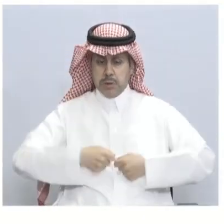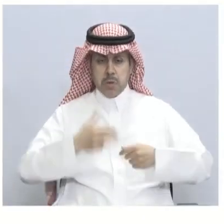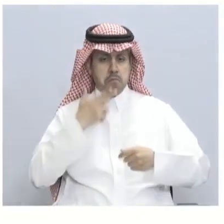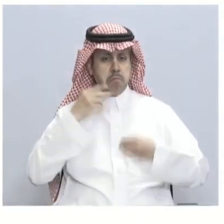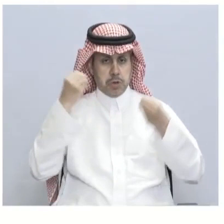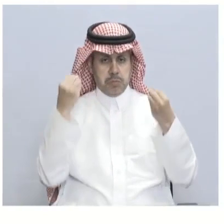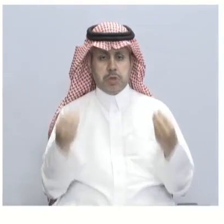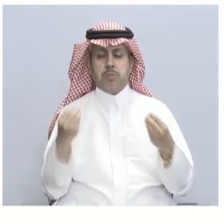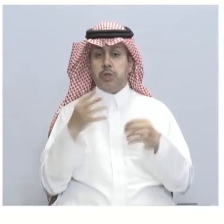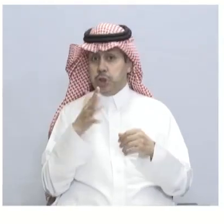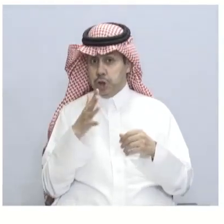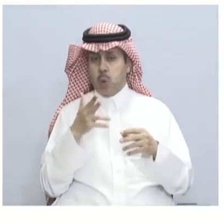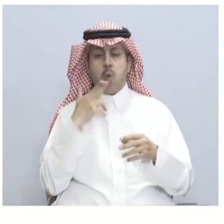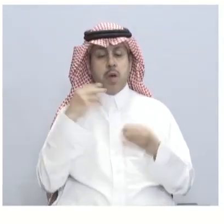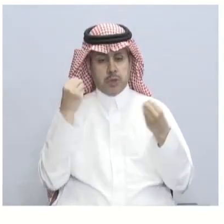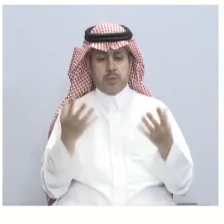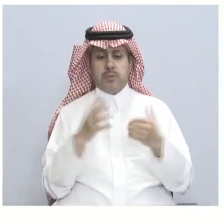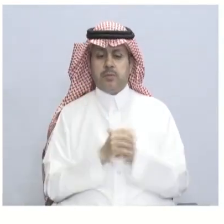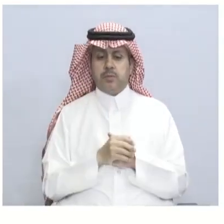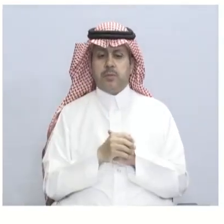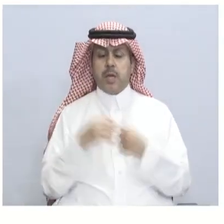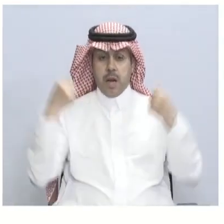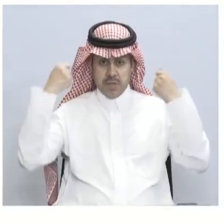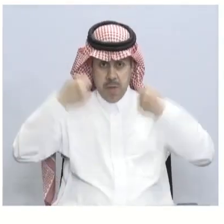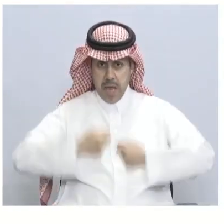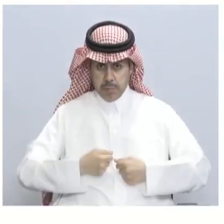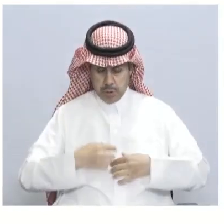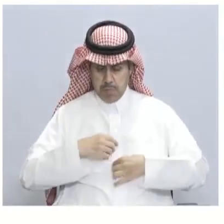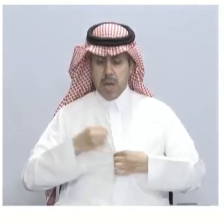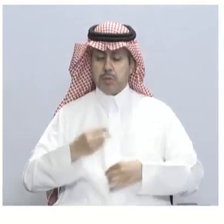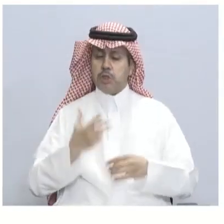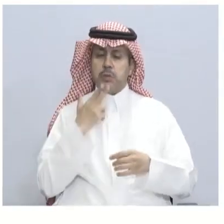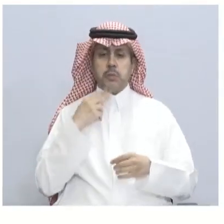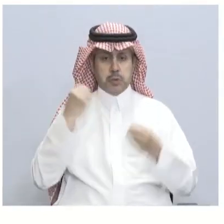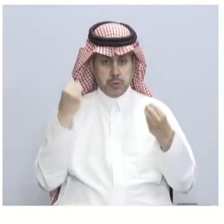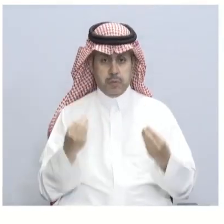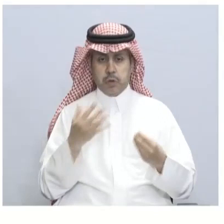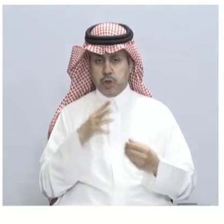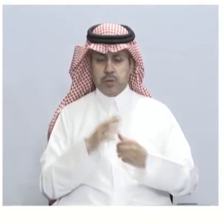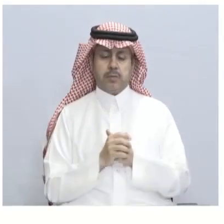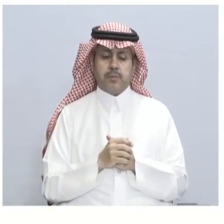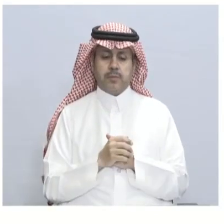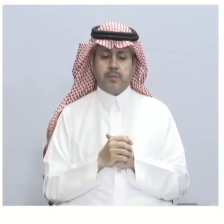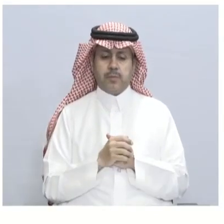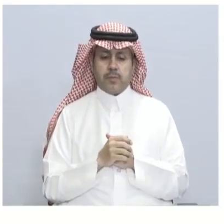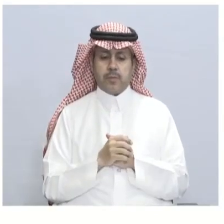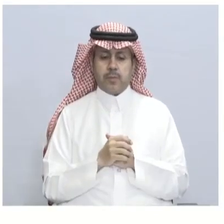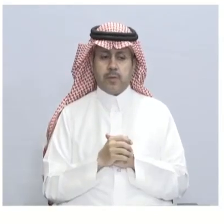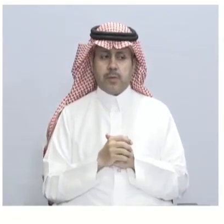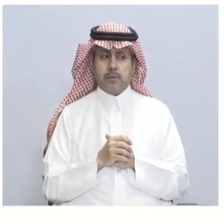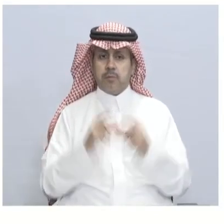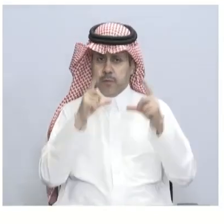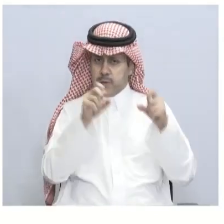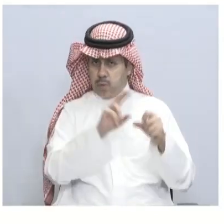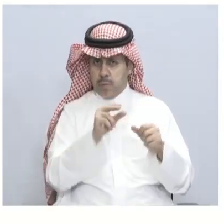اجمل الثياب كما ترون في هذه الصوره الجميله هذا الطالب وهذه الطالبه قد